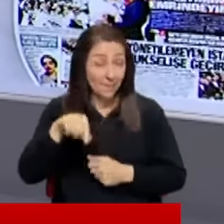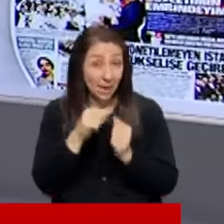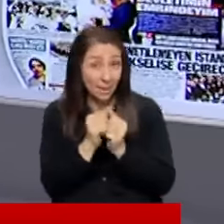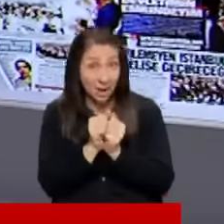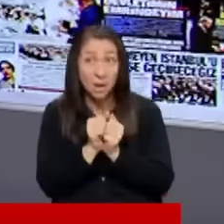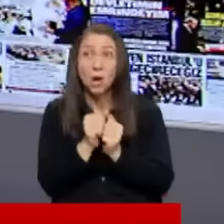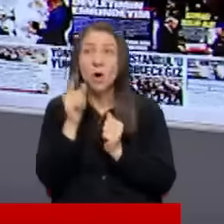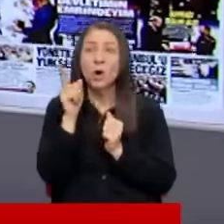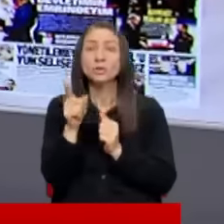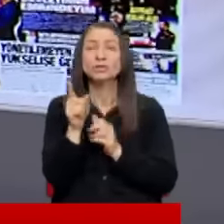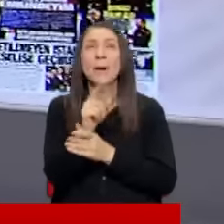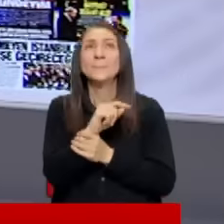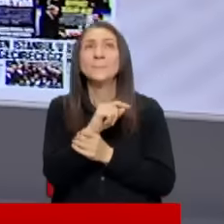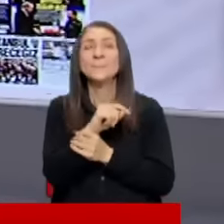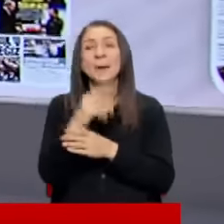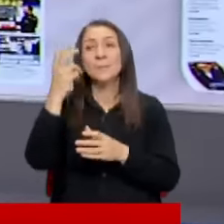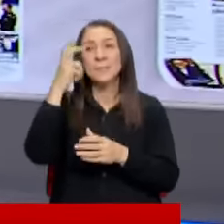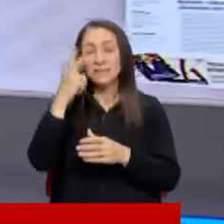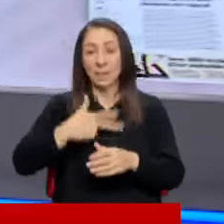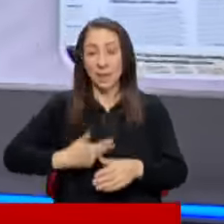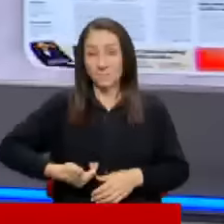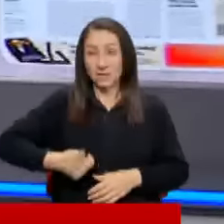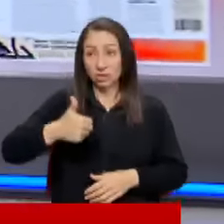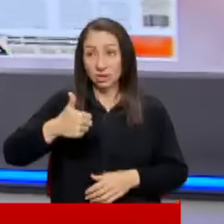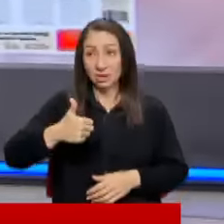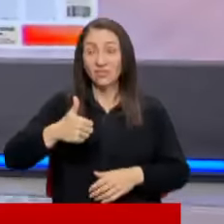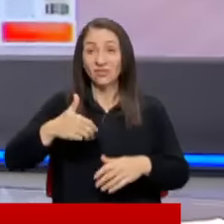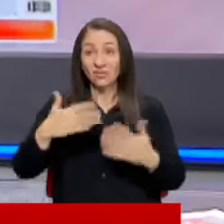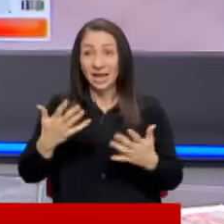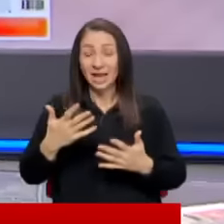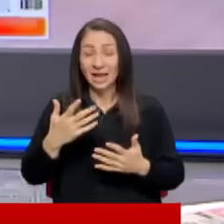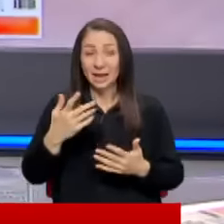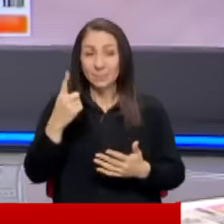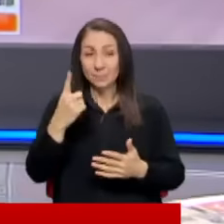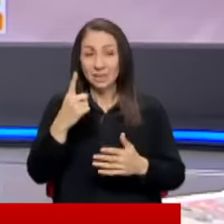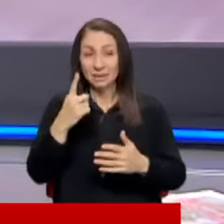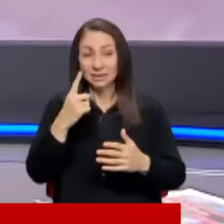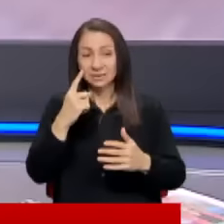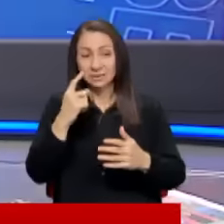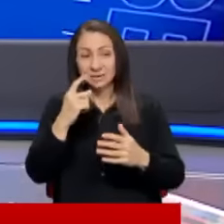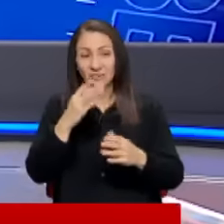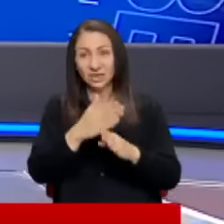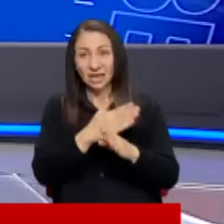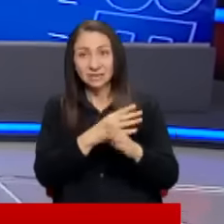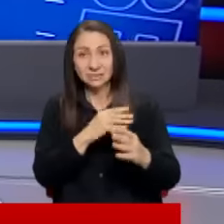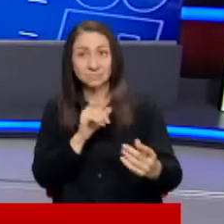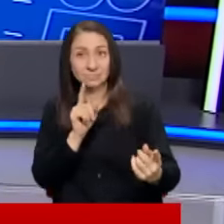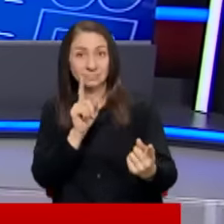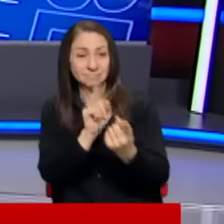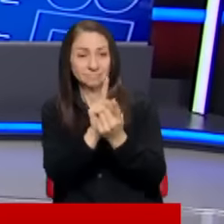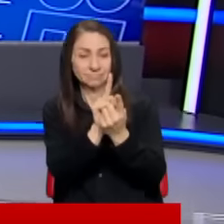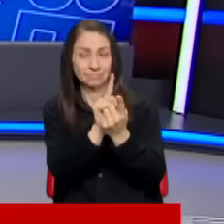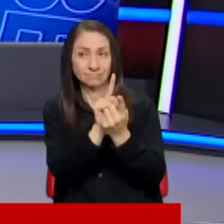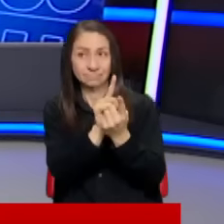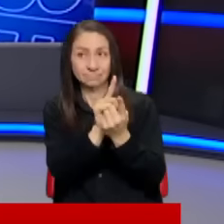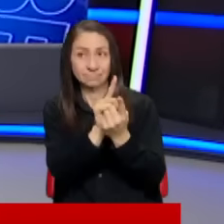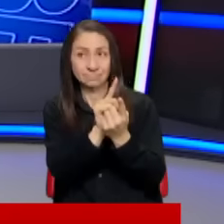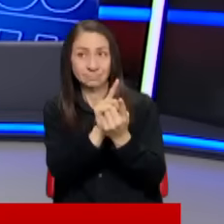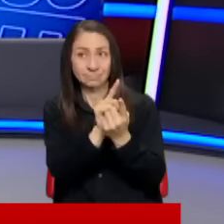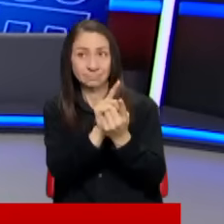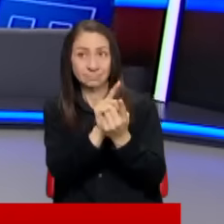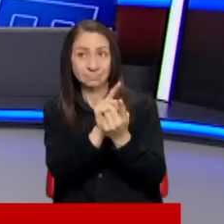birlikte. Orada Manisa Belediye Başkanı ve bir vatandaşın yan yana gelişi, karşı karşıya